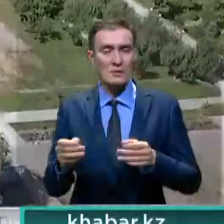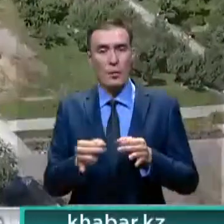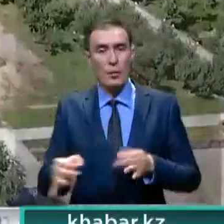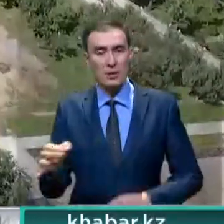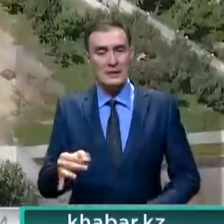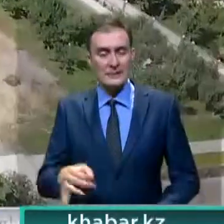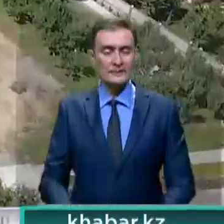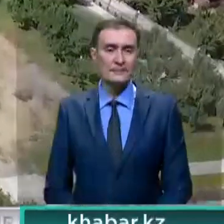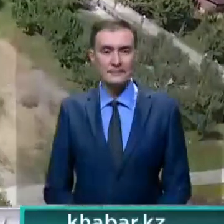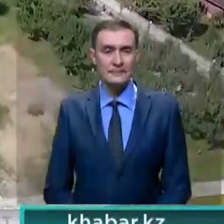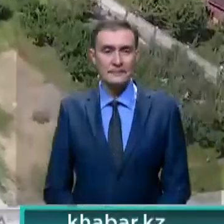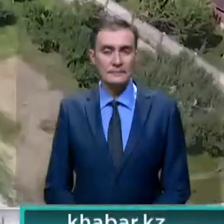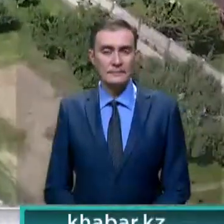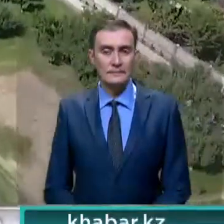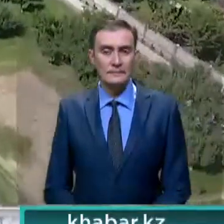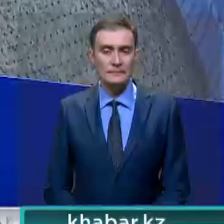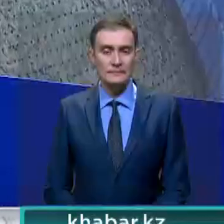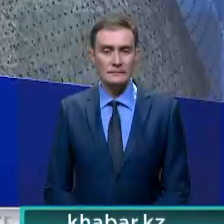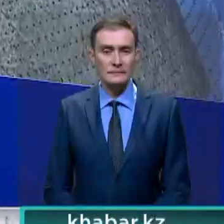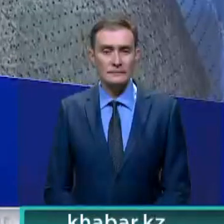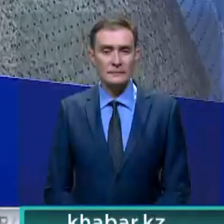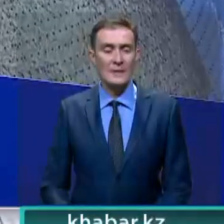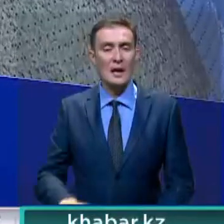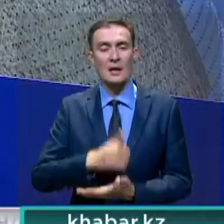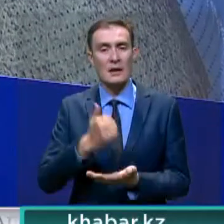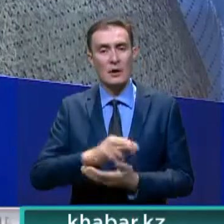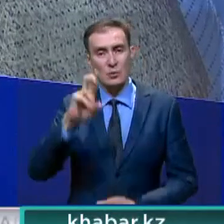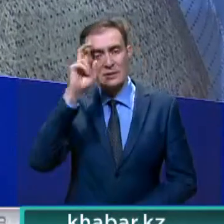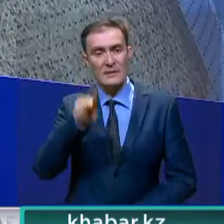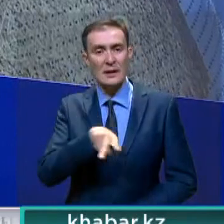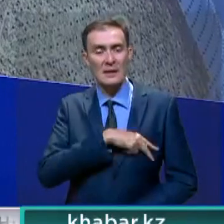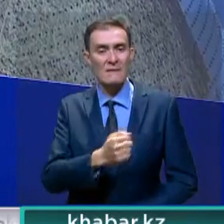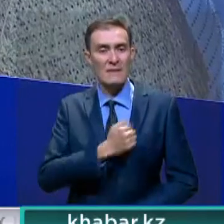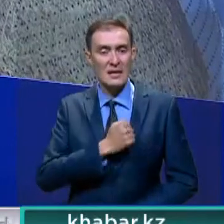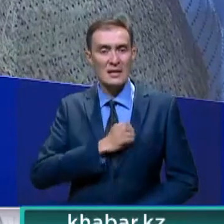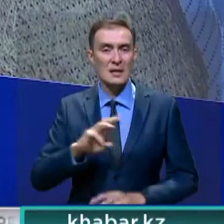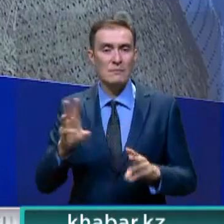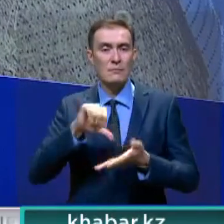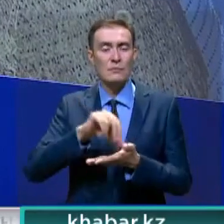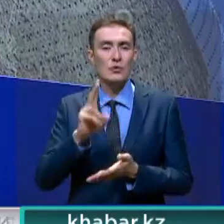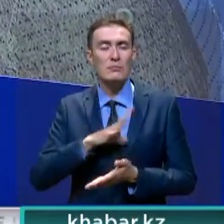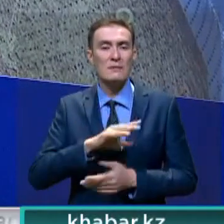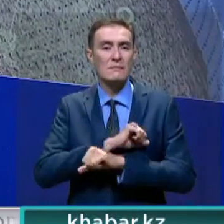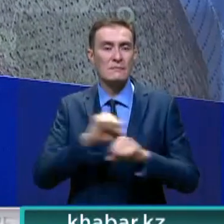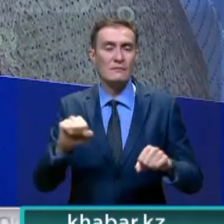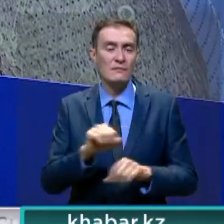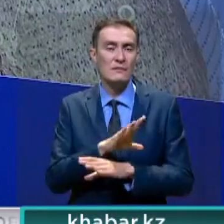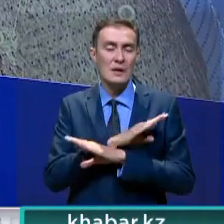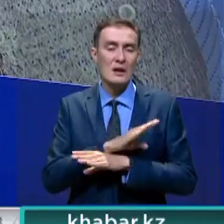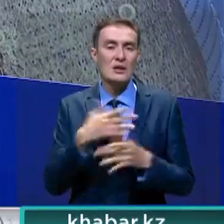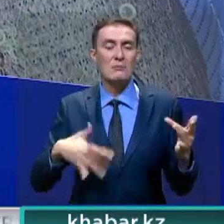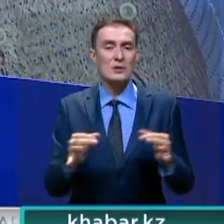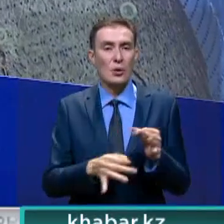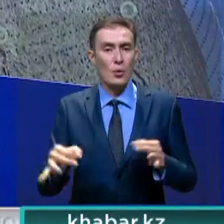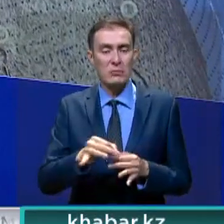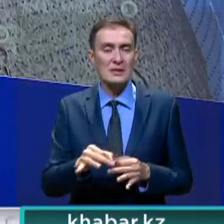региона. Алия Кужегалиева. Итоги дня. Глава государства наградил военных и пожарных, погибших при взрывах в Жамбылской